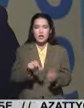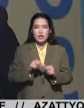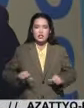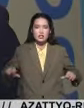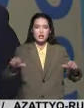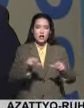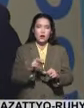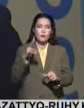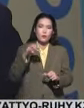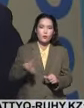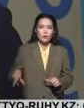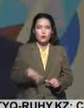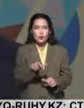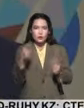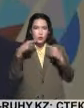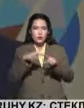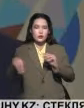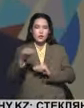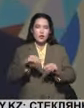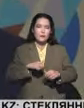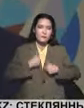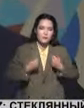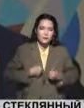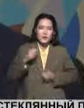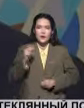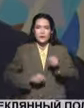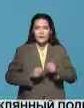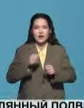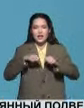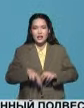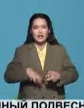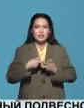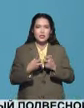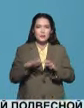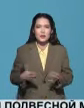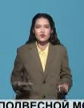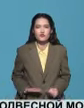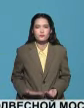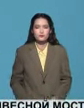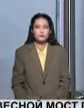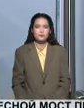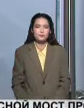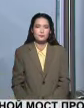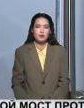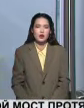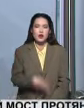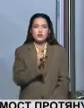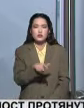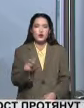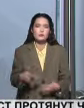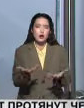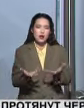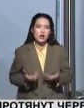сфере коммунальных дорог и инфраструктуры. Мы прилагаем всевозможные усилия в решении проблем местных жителей. В общественных приемных